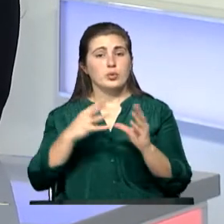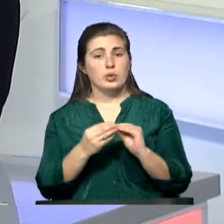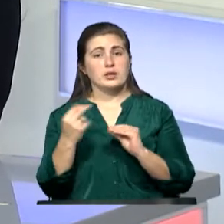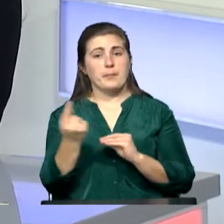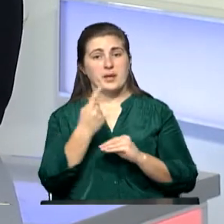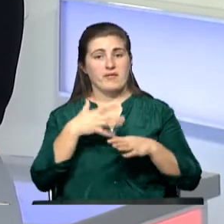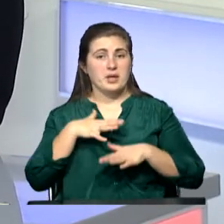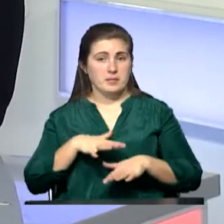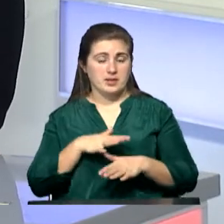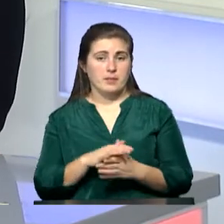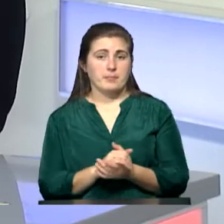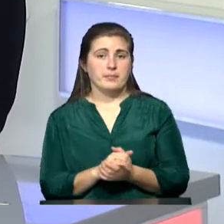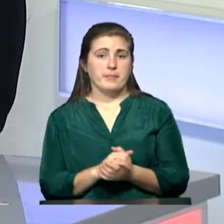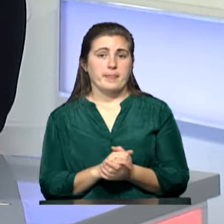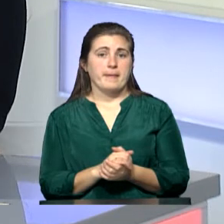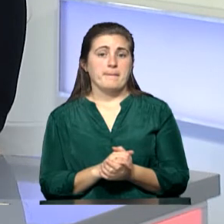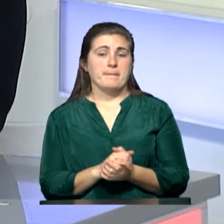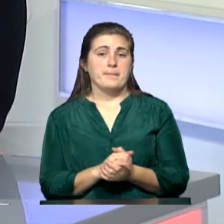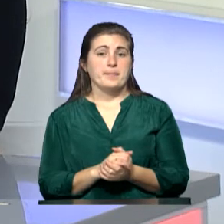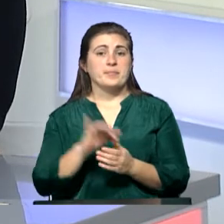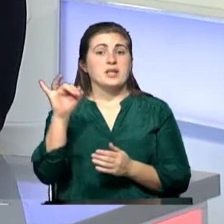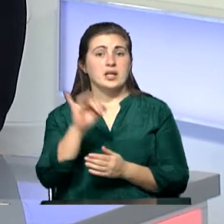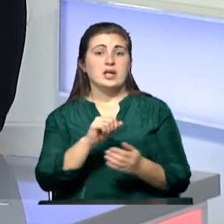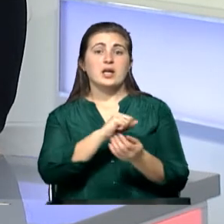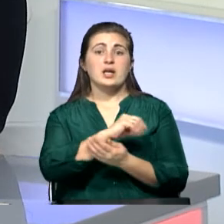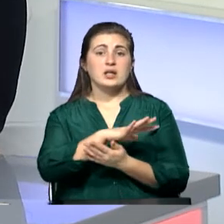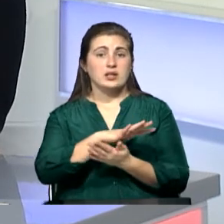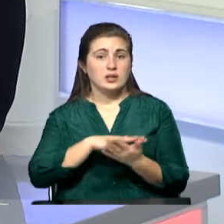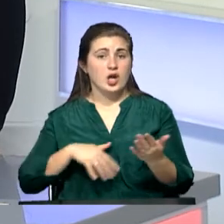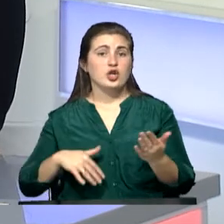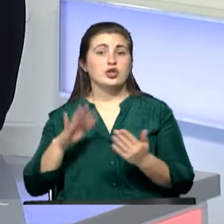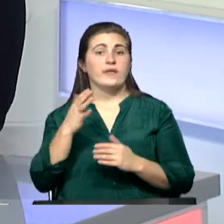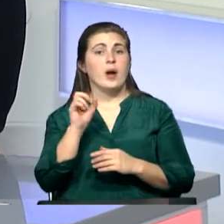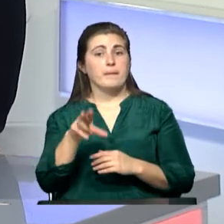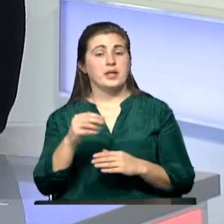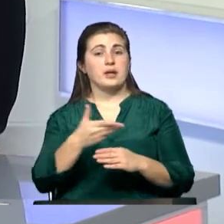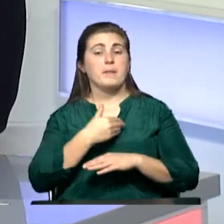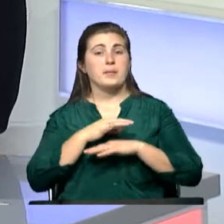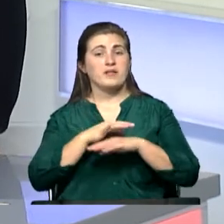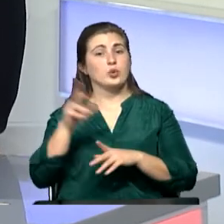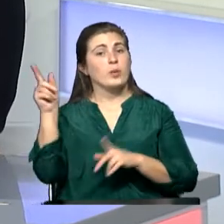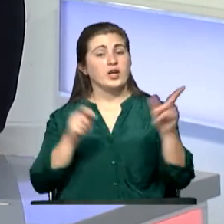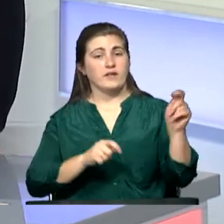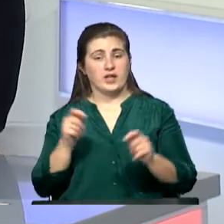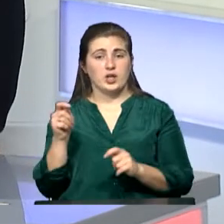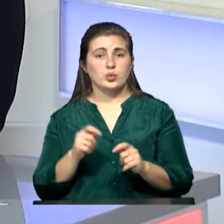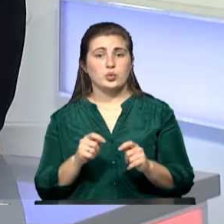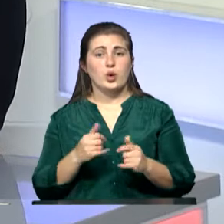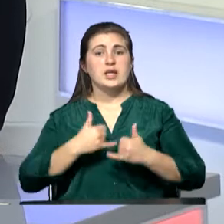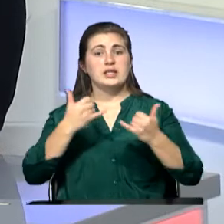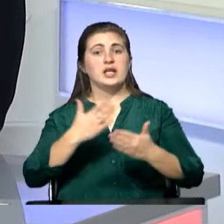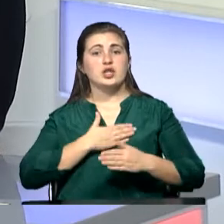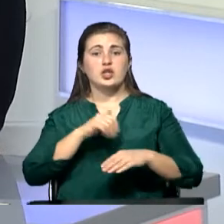Крымском. И дальше в апреле мы проведем конференцию для